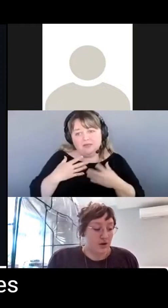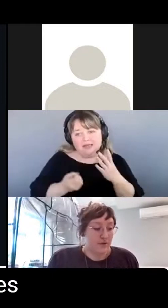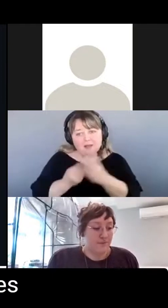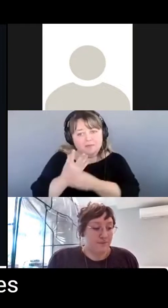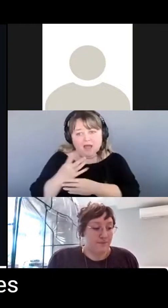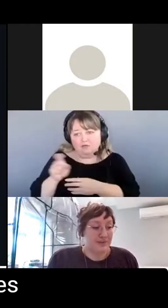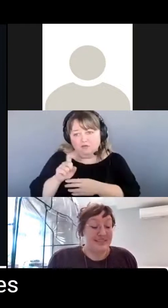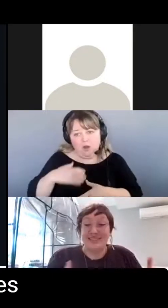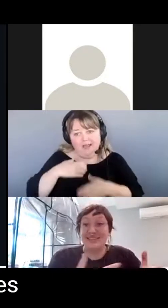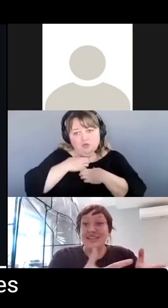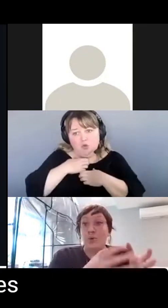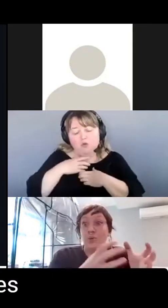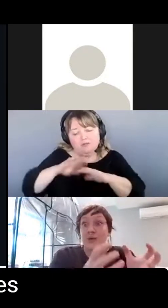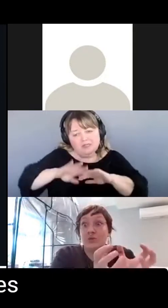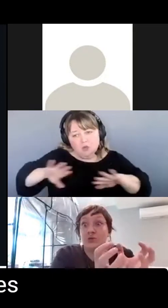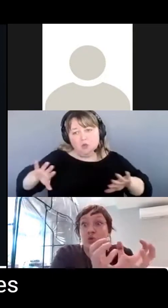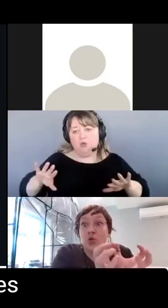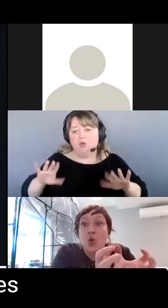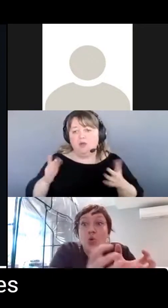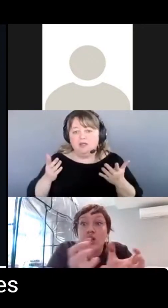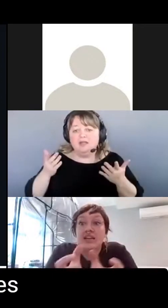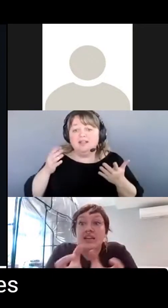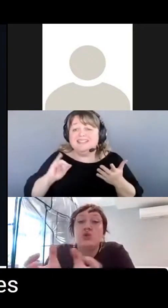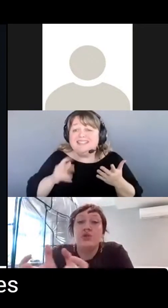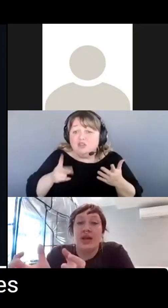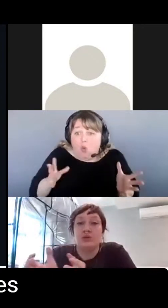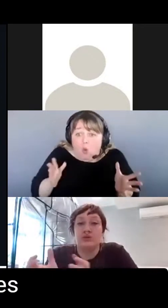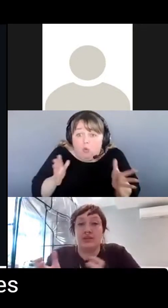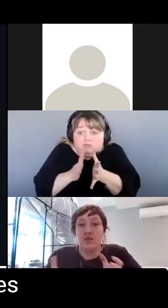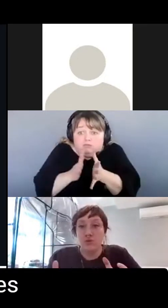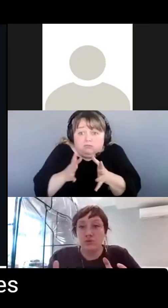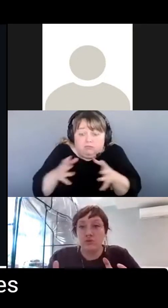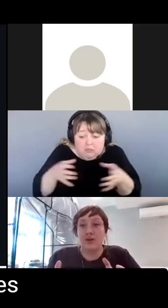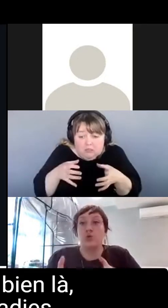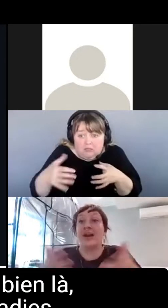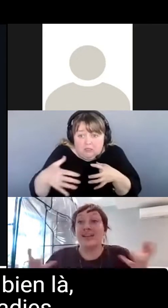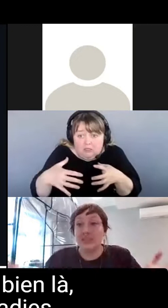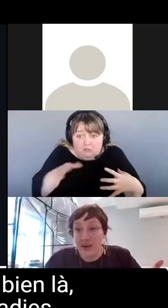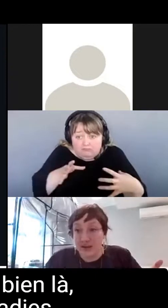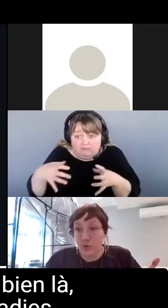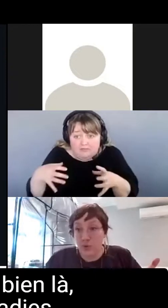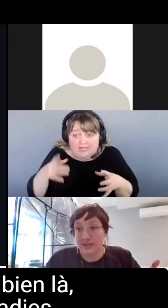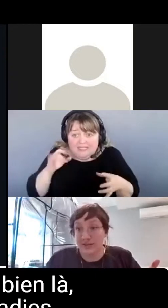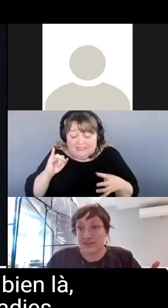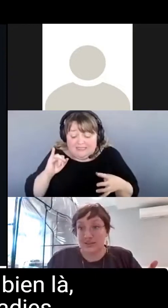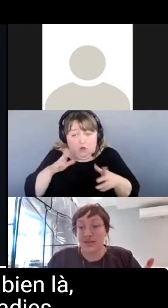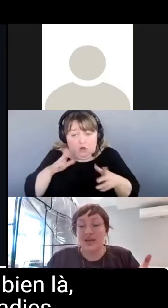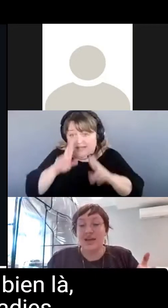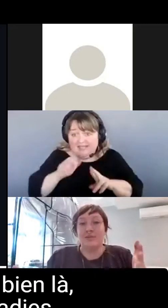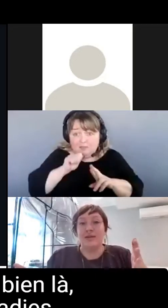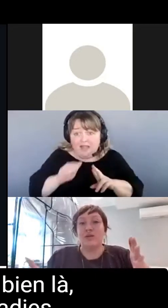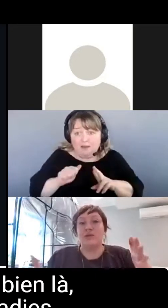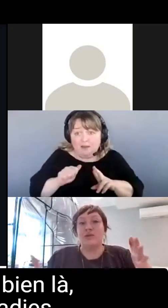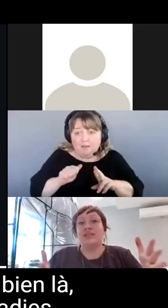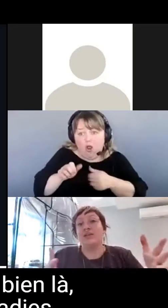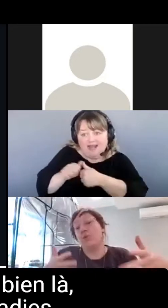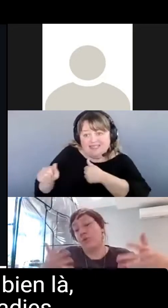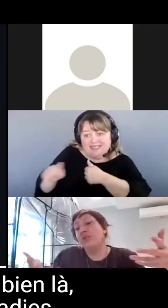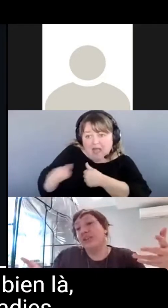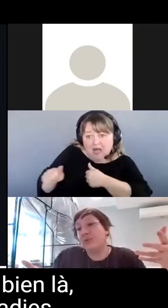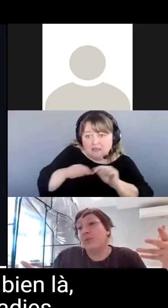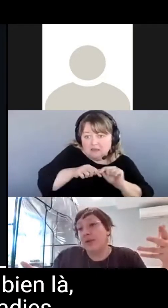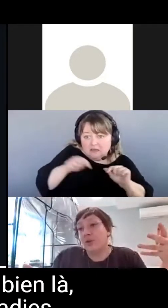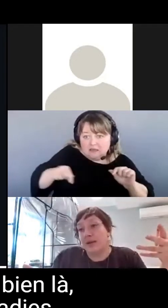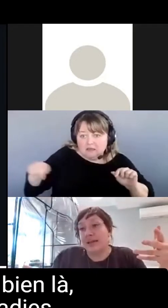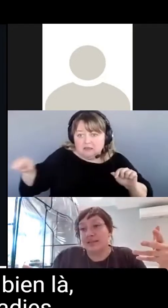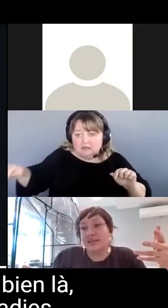Et si nos plantes sont trop collées l'une à côté de l'autre et qu'on ne respecte pas les densités, bien là, on peut